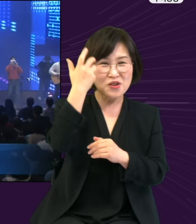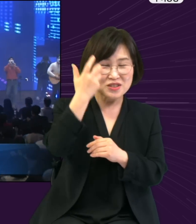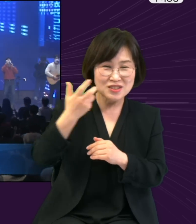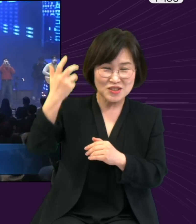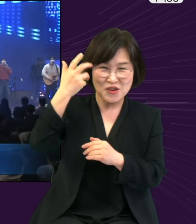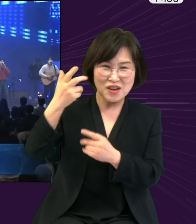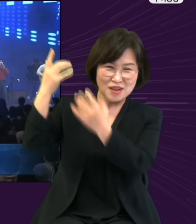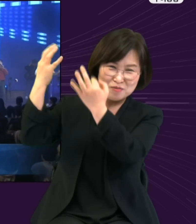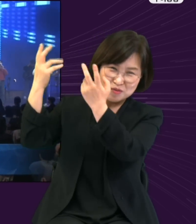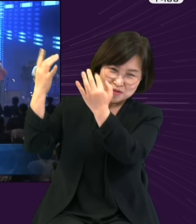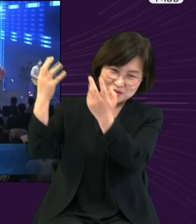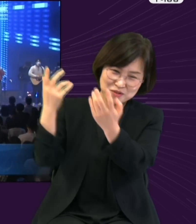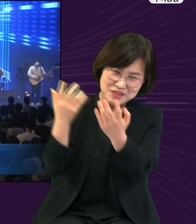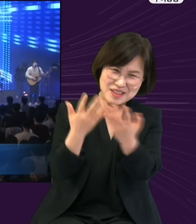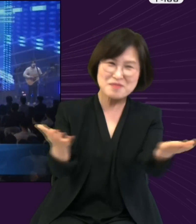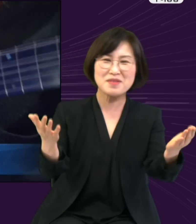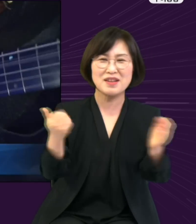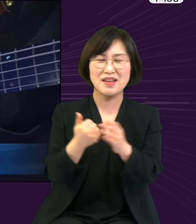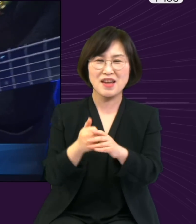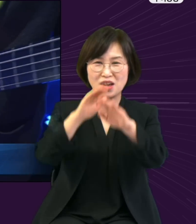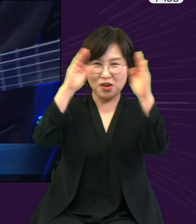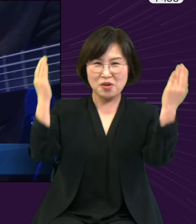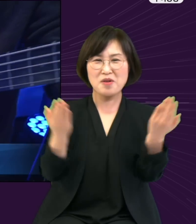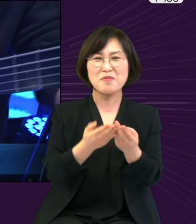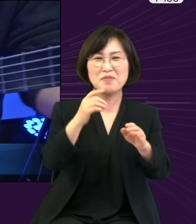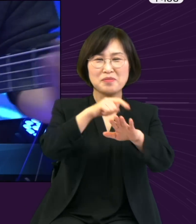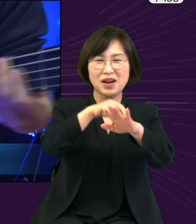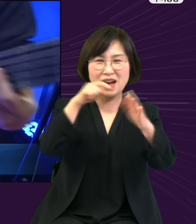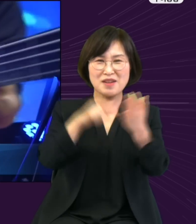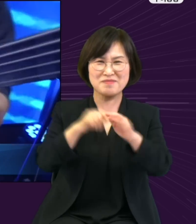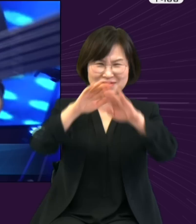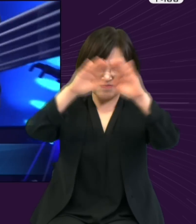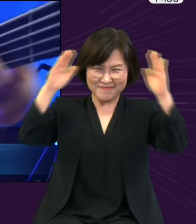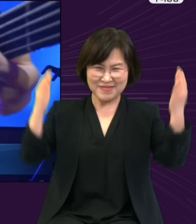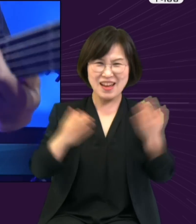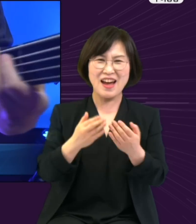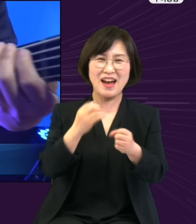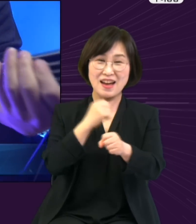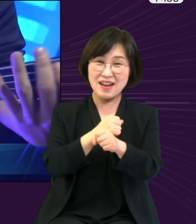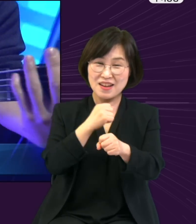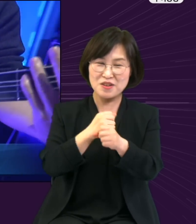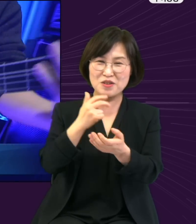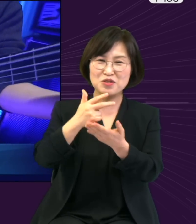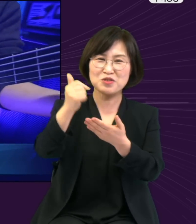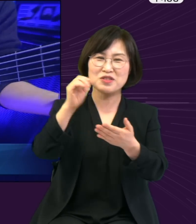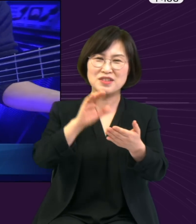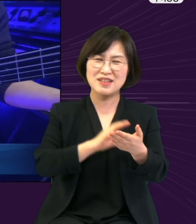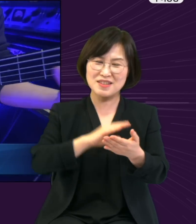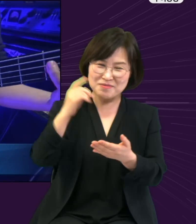불꽃 임하네. 온 마음 다하여서 주의